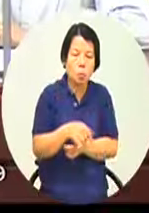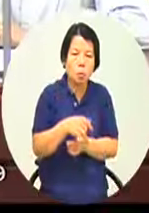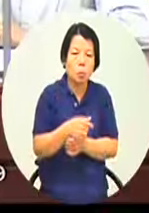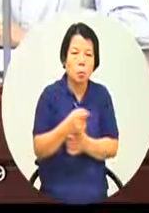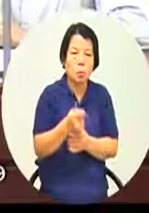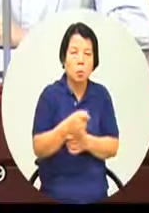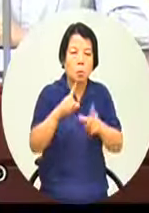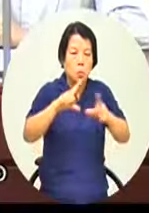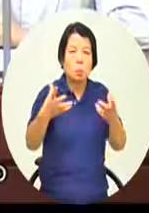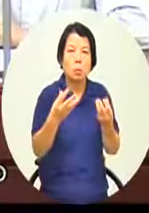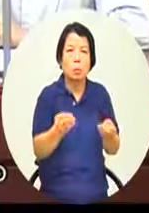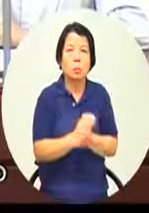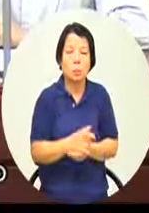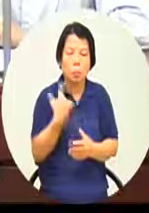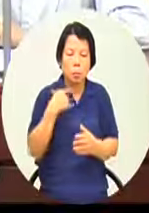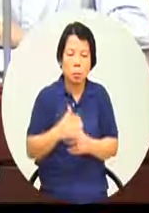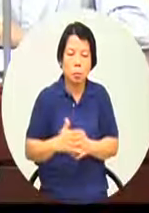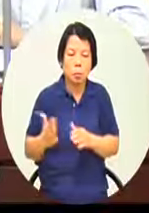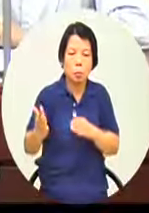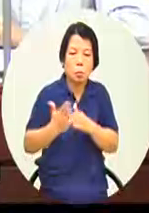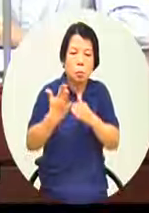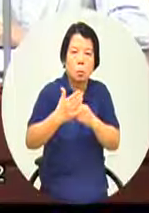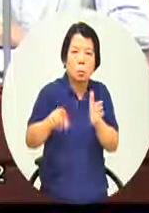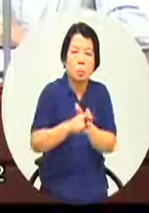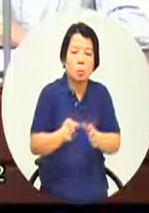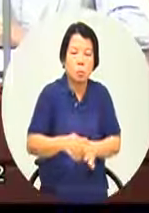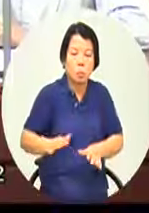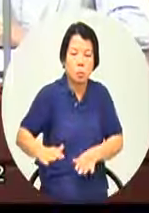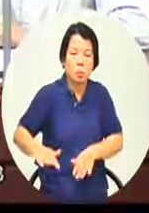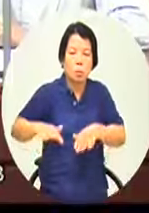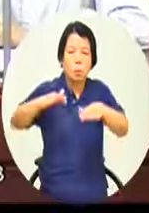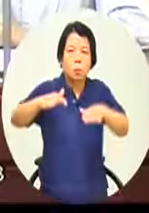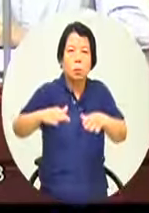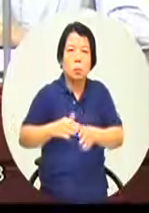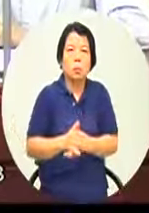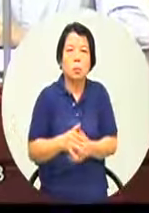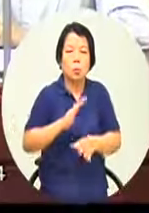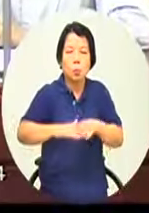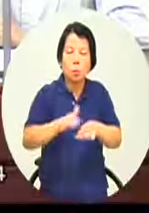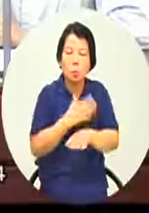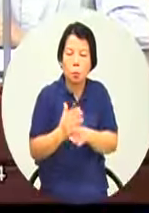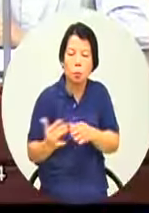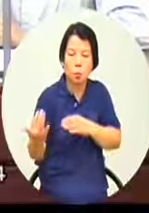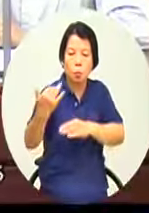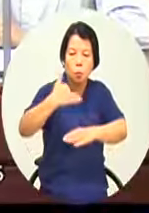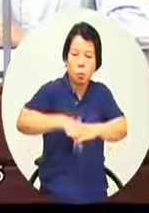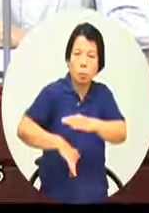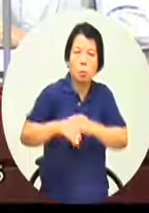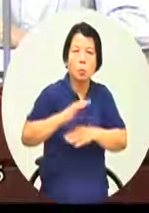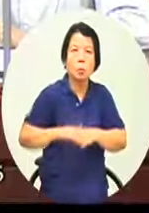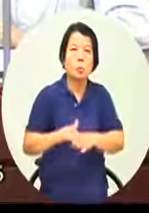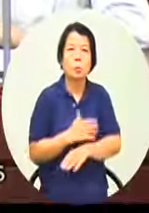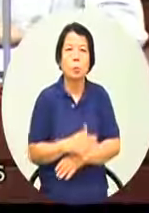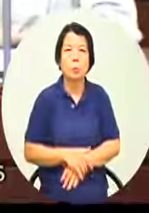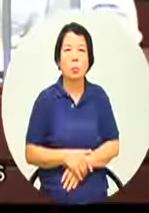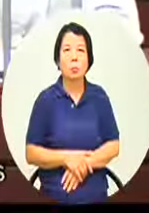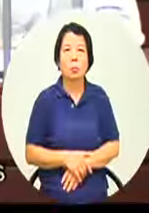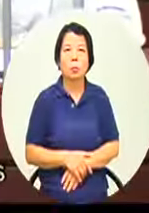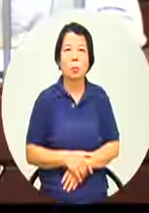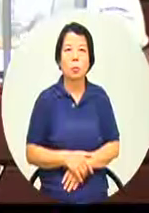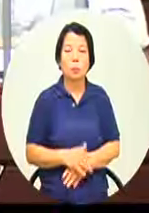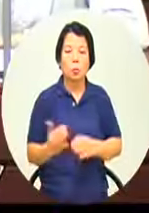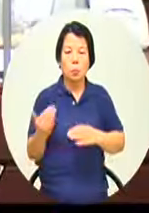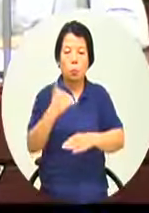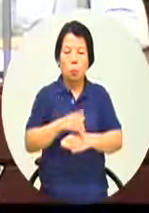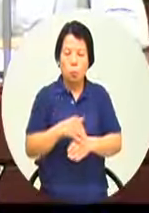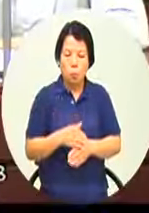在受阻的过程当中，水位会抬高， 会不会灌进来？ 灌进来 要会不会灌进来？ 灌进来，其实这